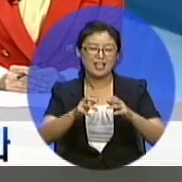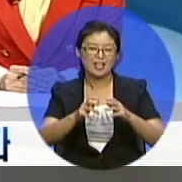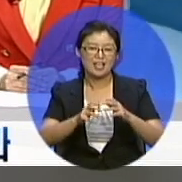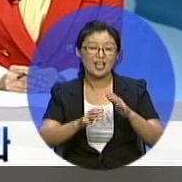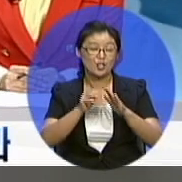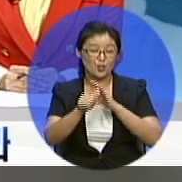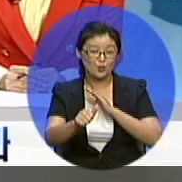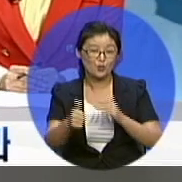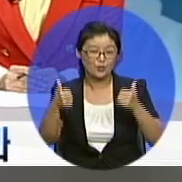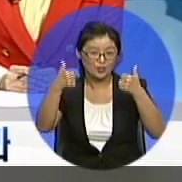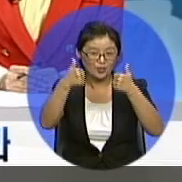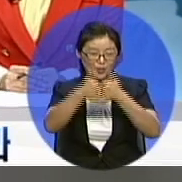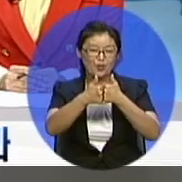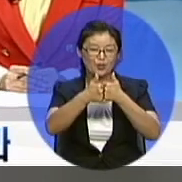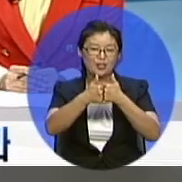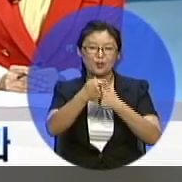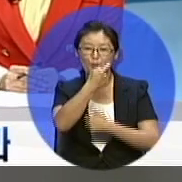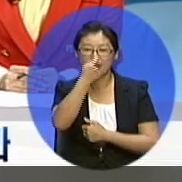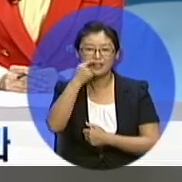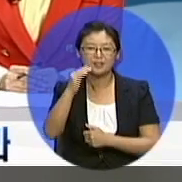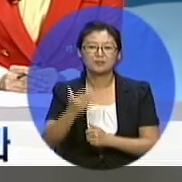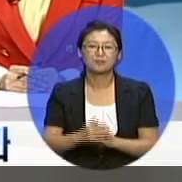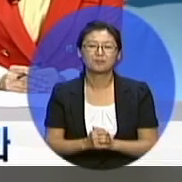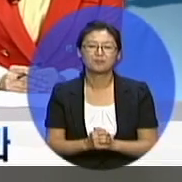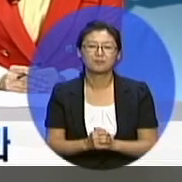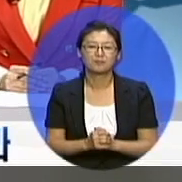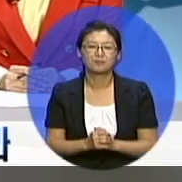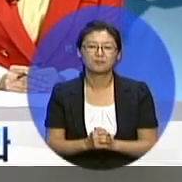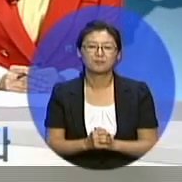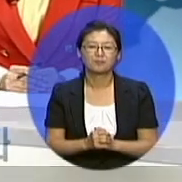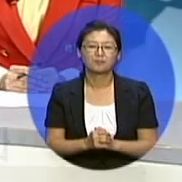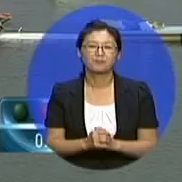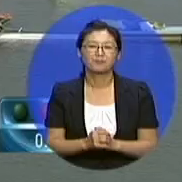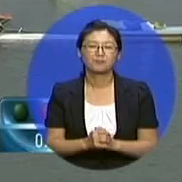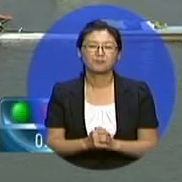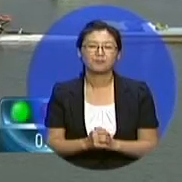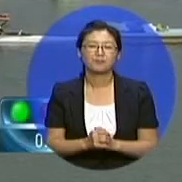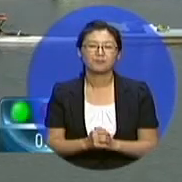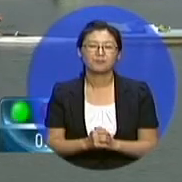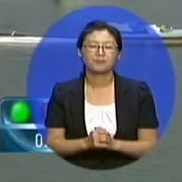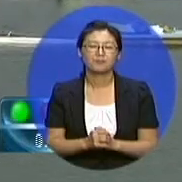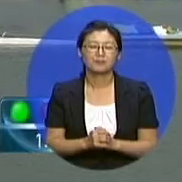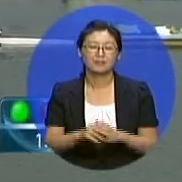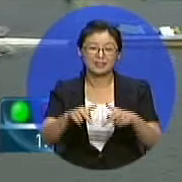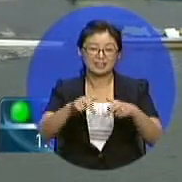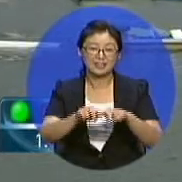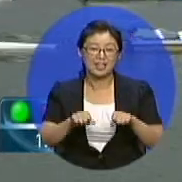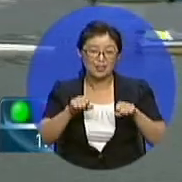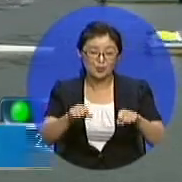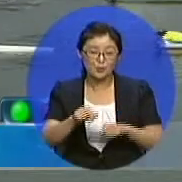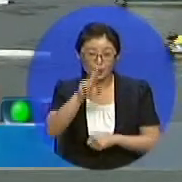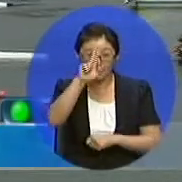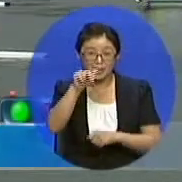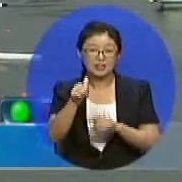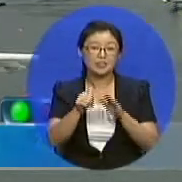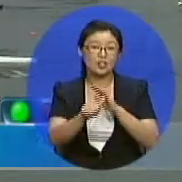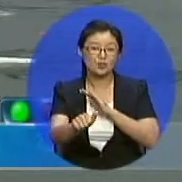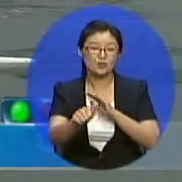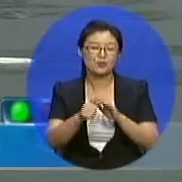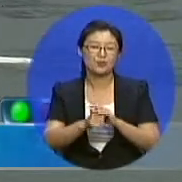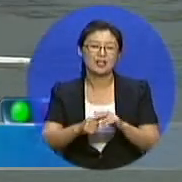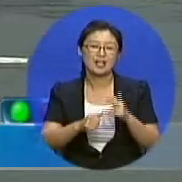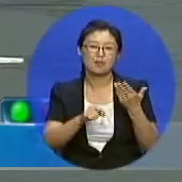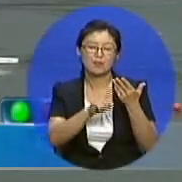대등하게 겨뤄볼 수 있음을 재차 확인할 수 있었다고 합니다. 정두리 기자입니다. 장애인 조정 박준하 선수가 지난